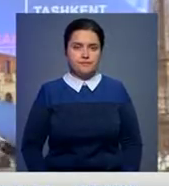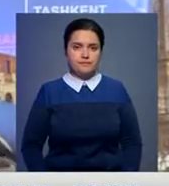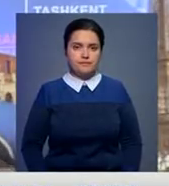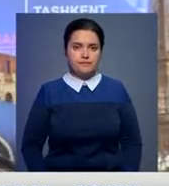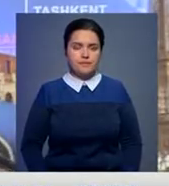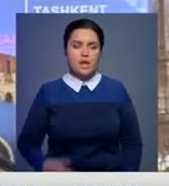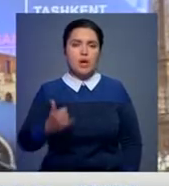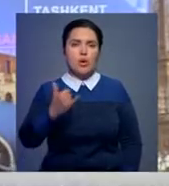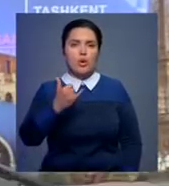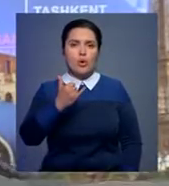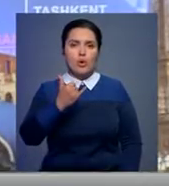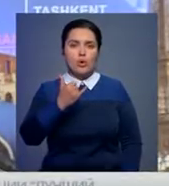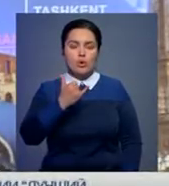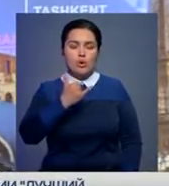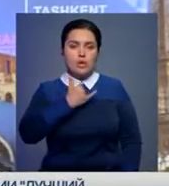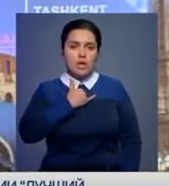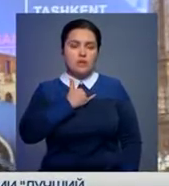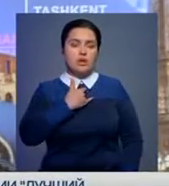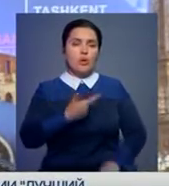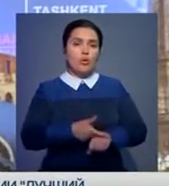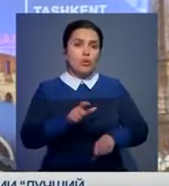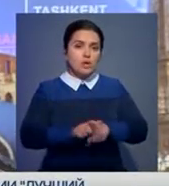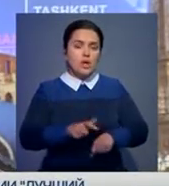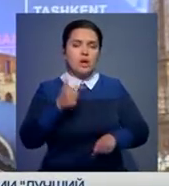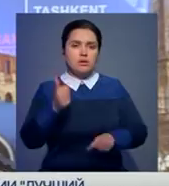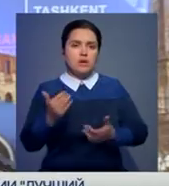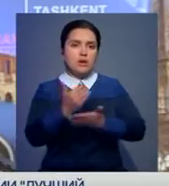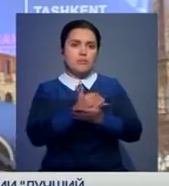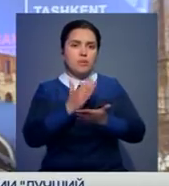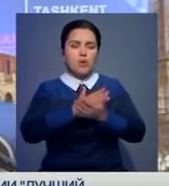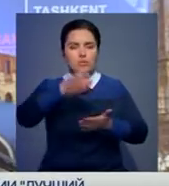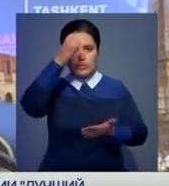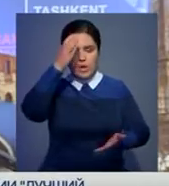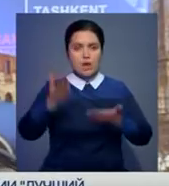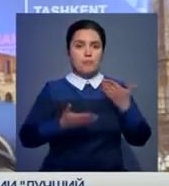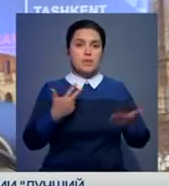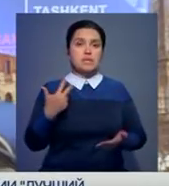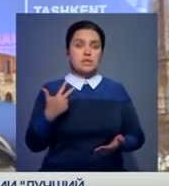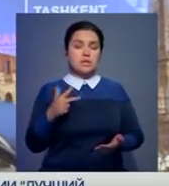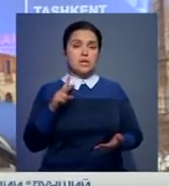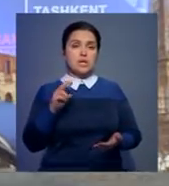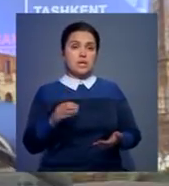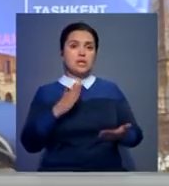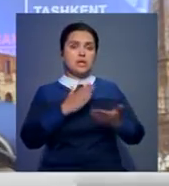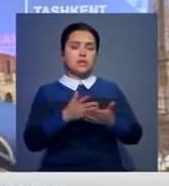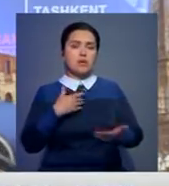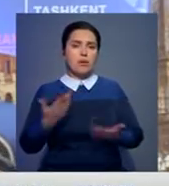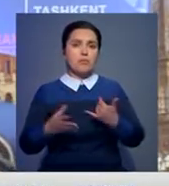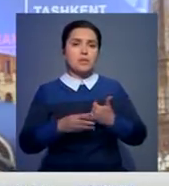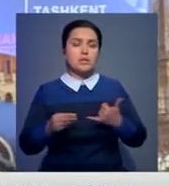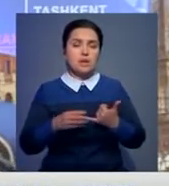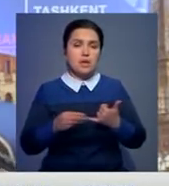Но у нас очень хорошие коллекции, у нас очень большая археологическая коллекция, у нас более 30 лет проводятся археологические